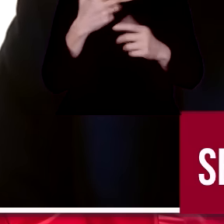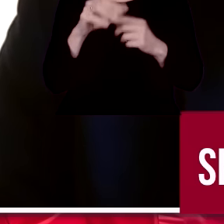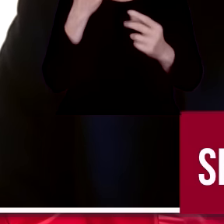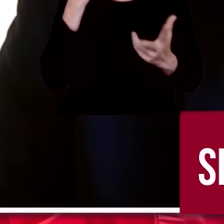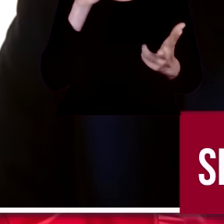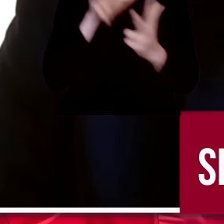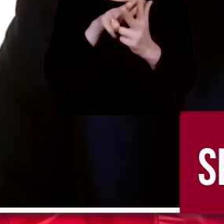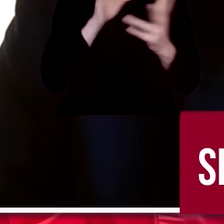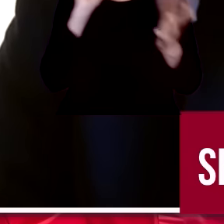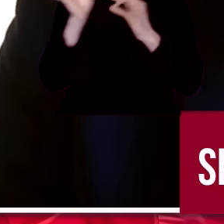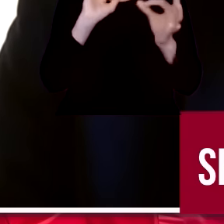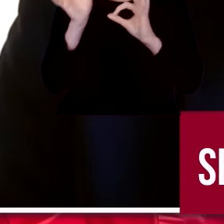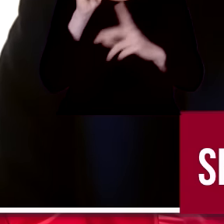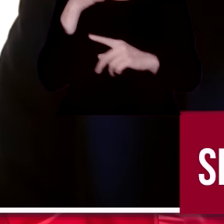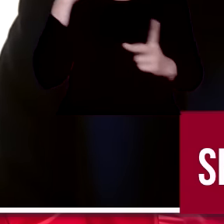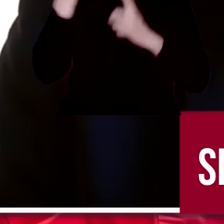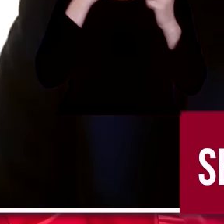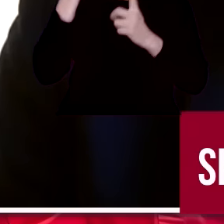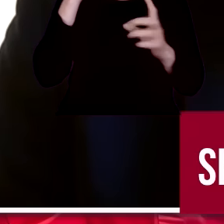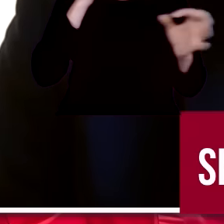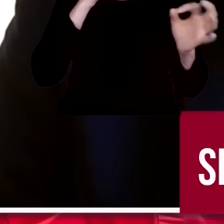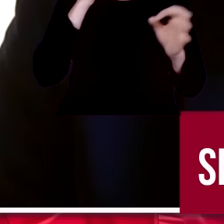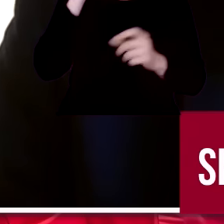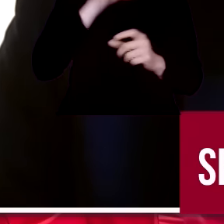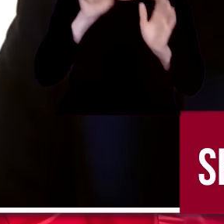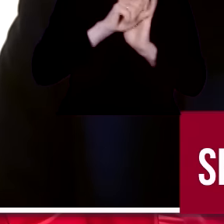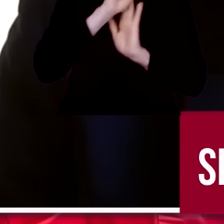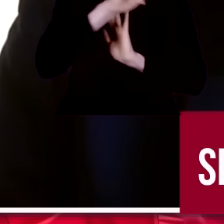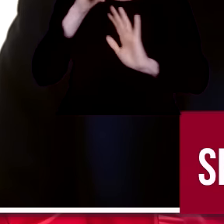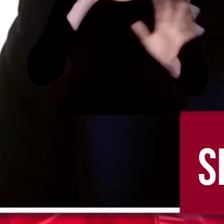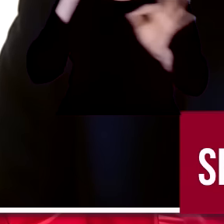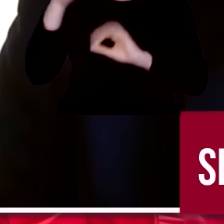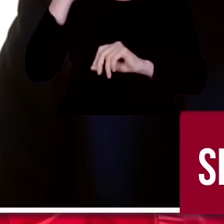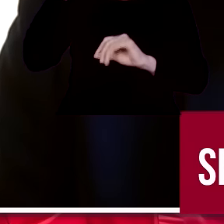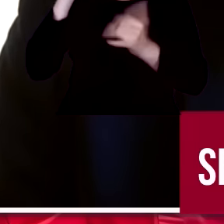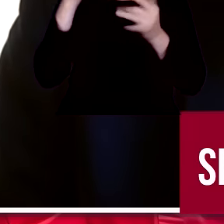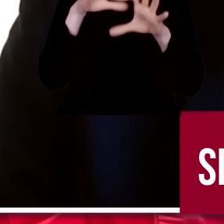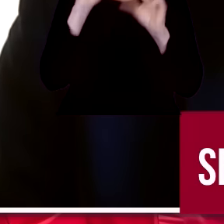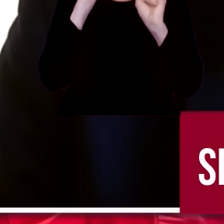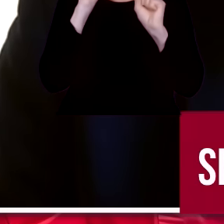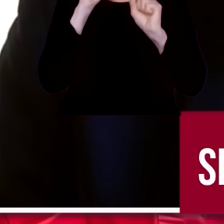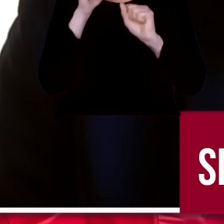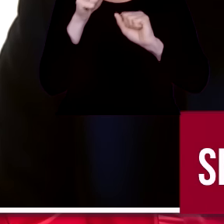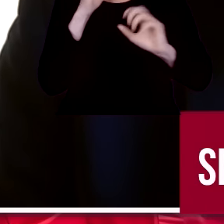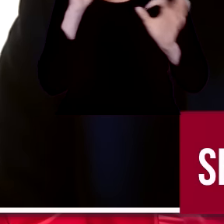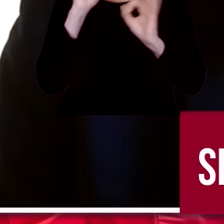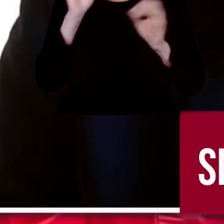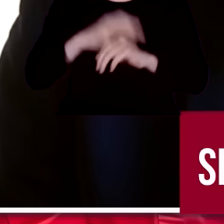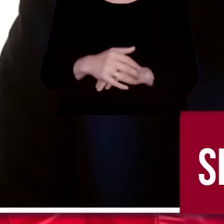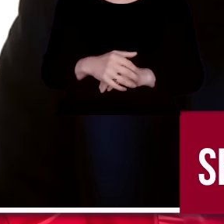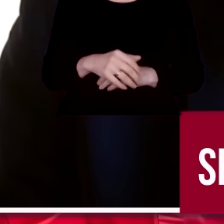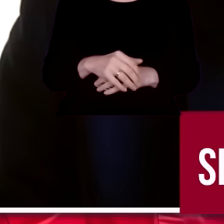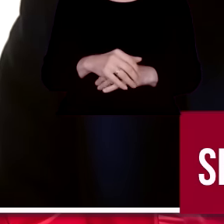ale Zakładam że osoby do których ten syg był skierowany wiedzą jak ten sygnał odczytać i Jeżeli miałbym jakiegoś tropu